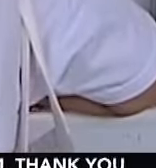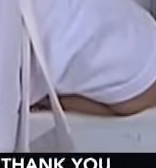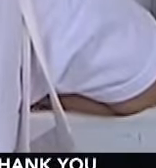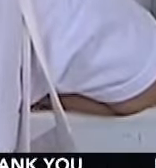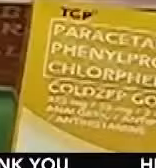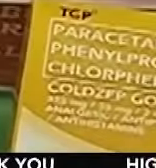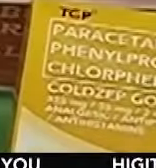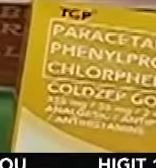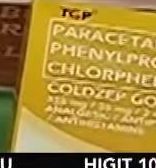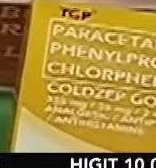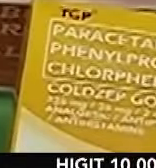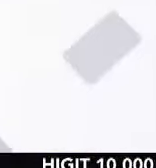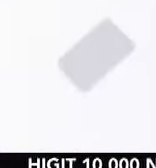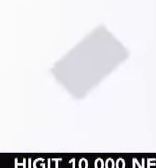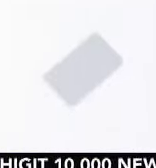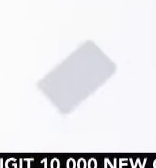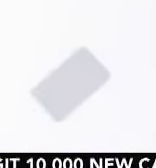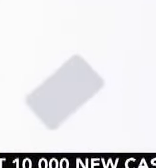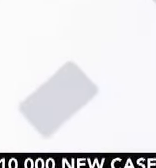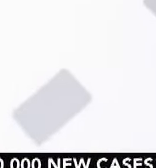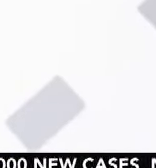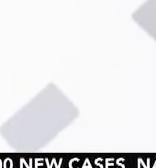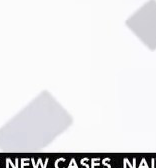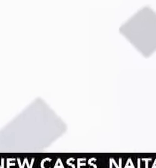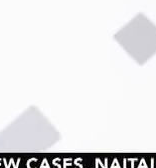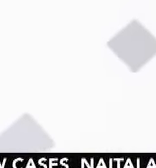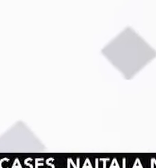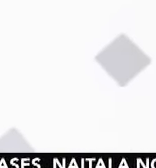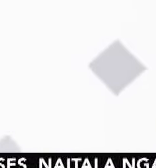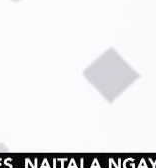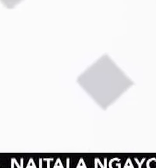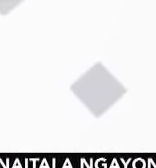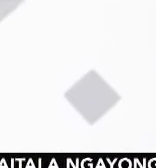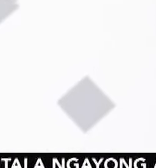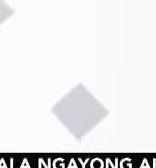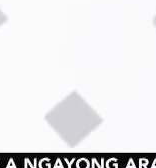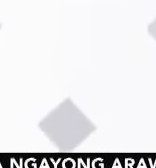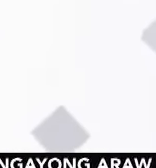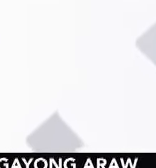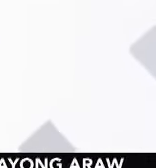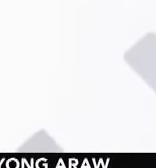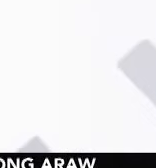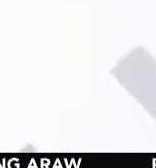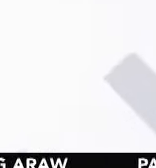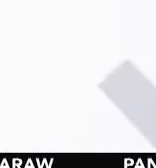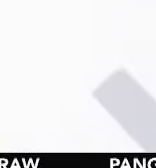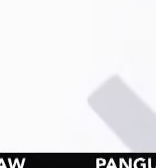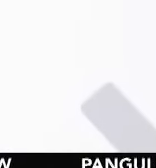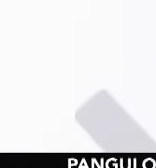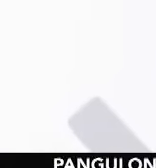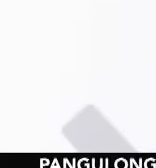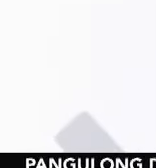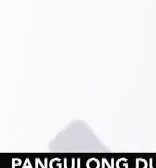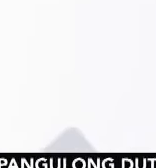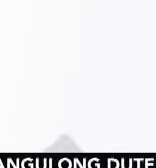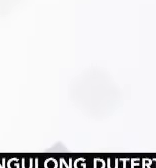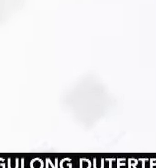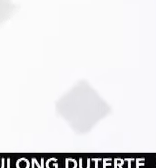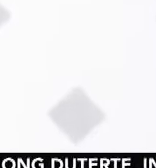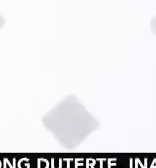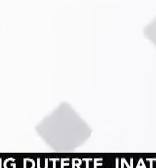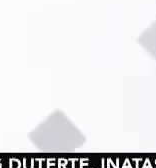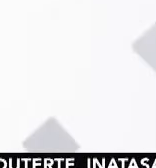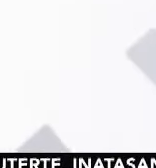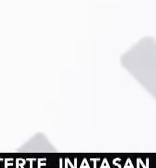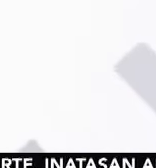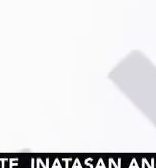para sa flu-like symptoms. Paalala lamang po sa ating mga kababayan na kung kayo po ay bibili ng mga ganitong gamot, ang